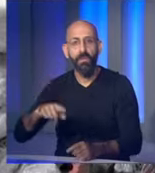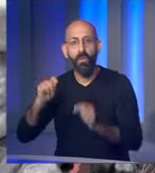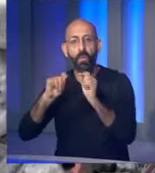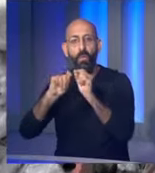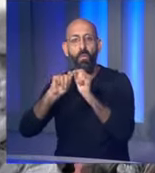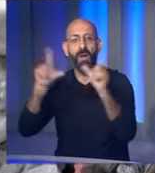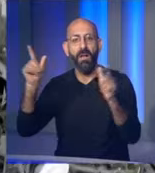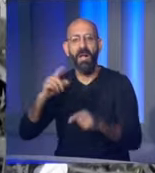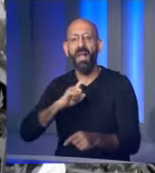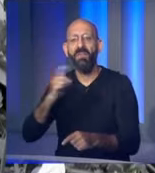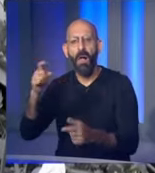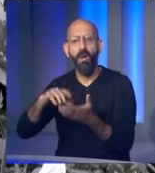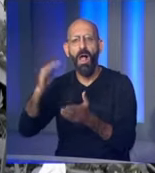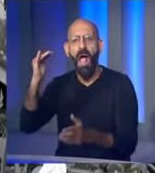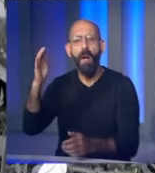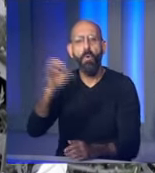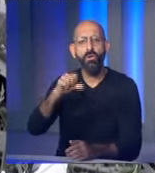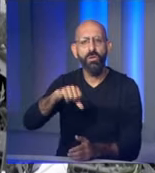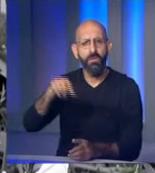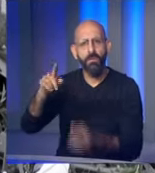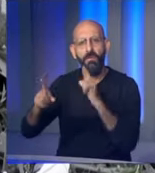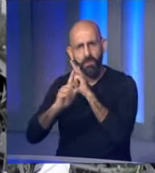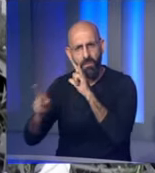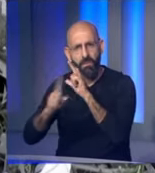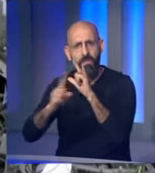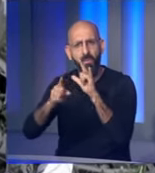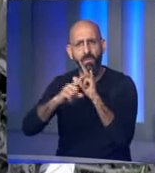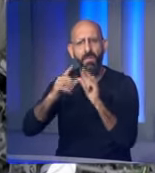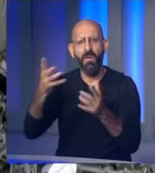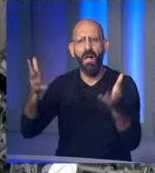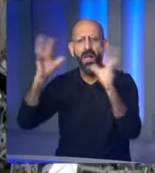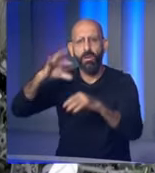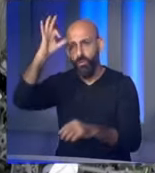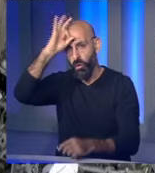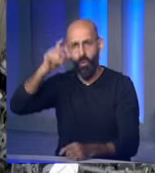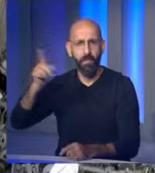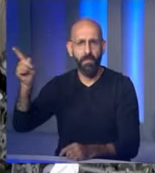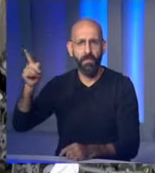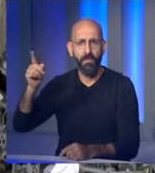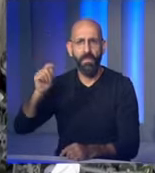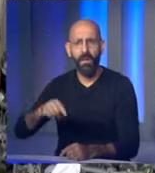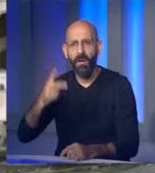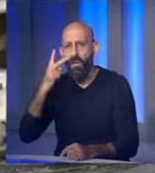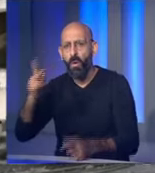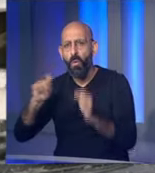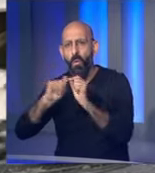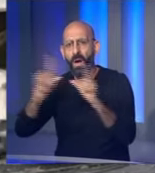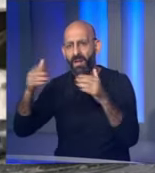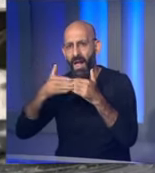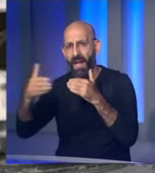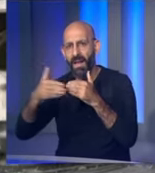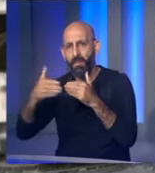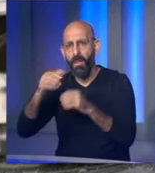و اطرافها ما ادى الى سقوط شهداء واغار على المنطقه الواقعه بين كفررمان وحبوشه خردله